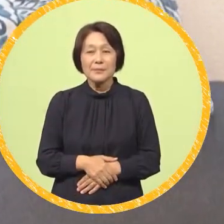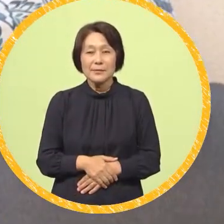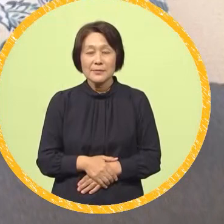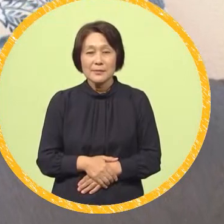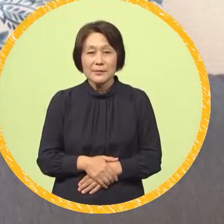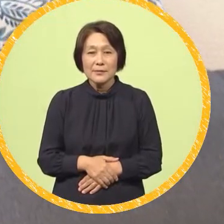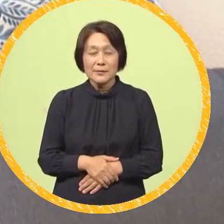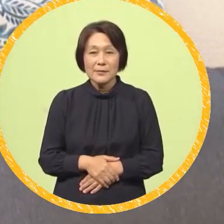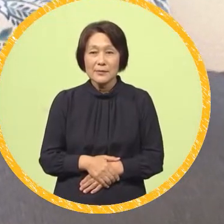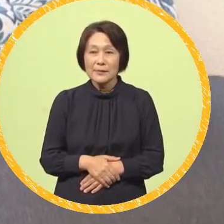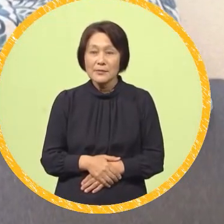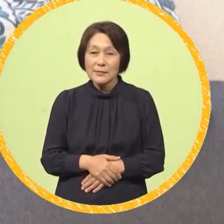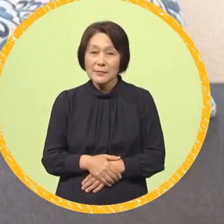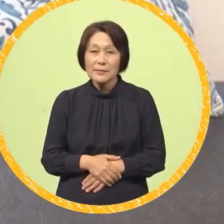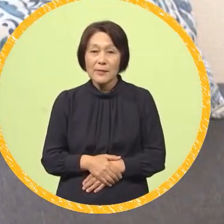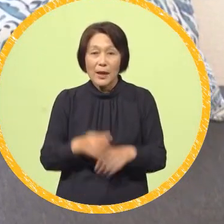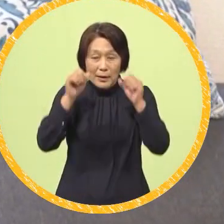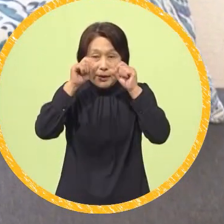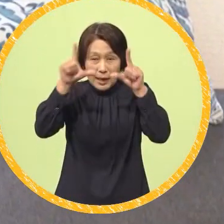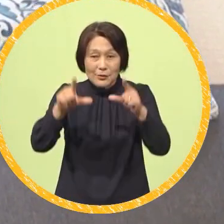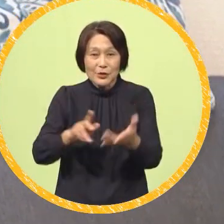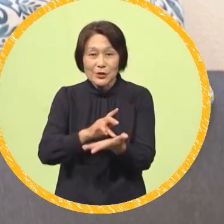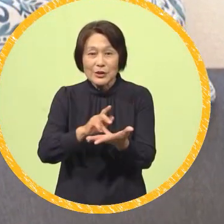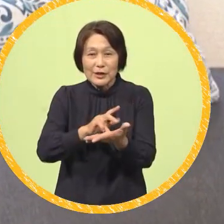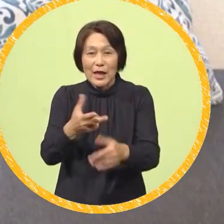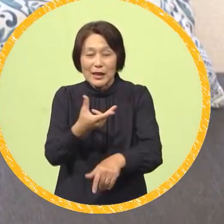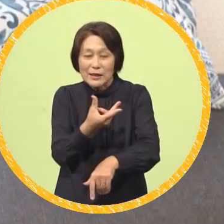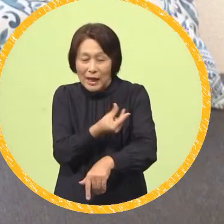覚醒剤を使うようになって、それから